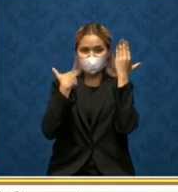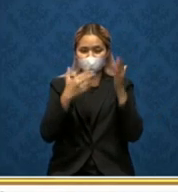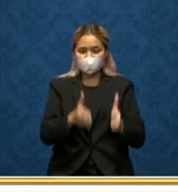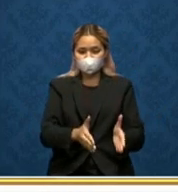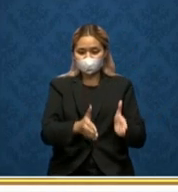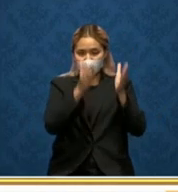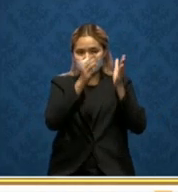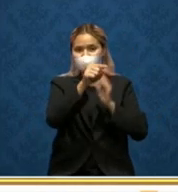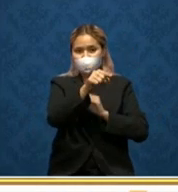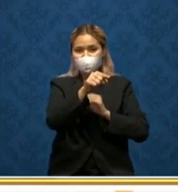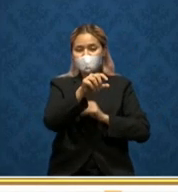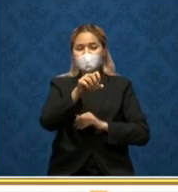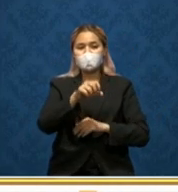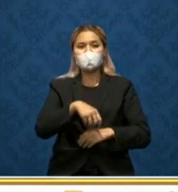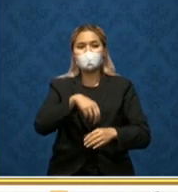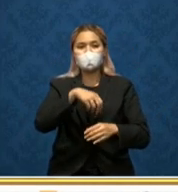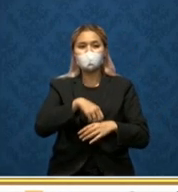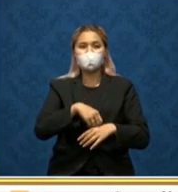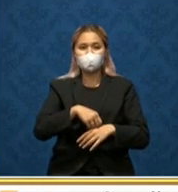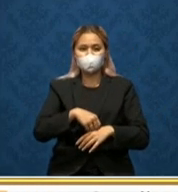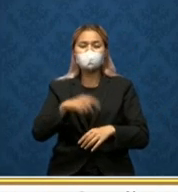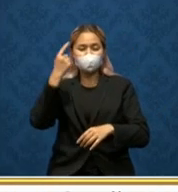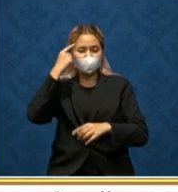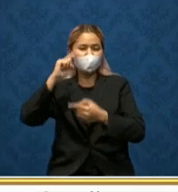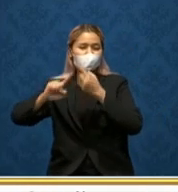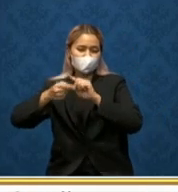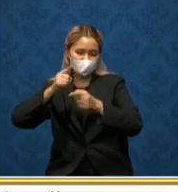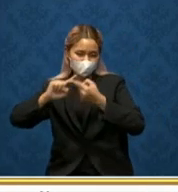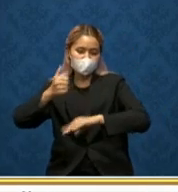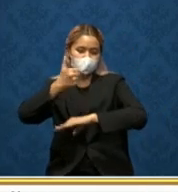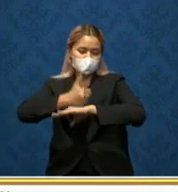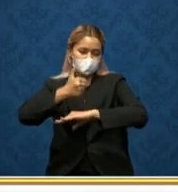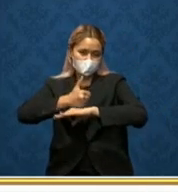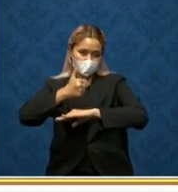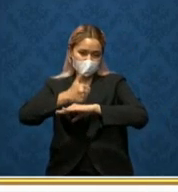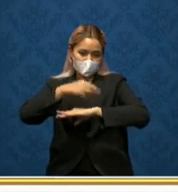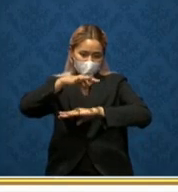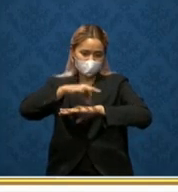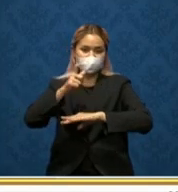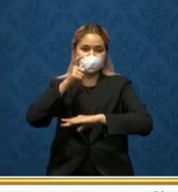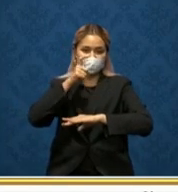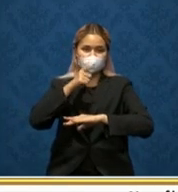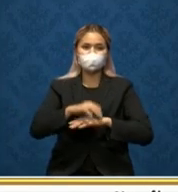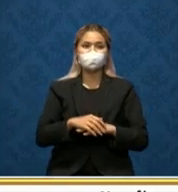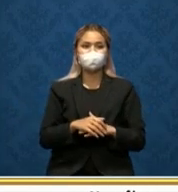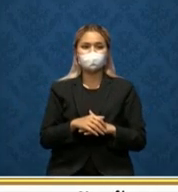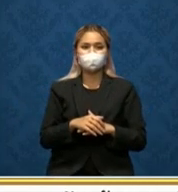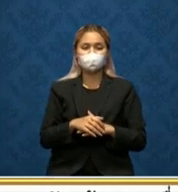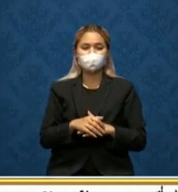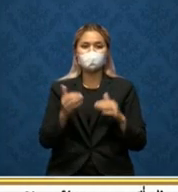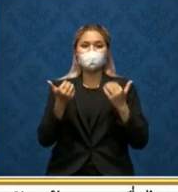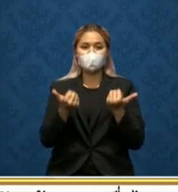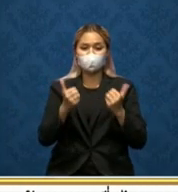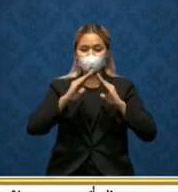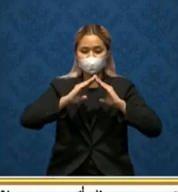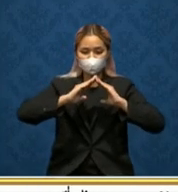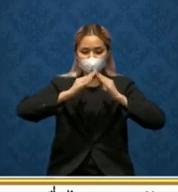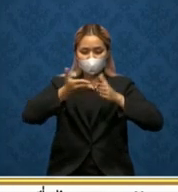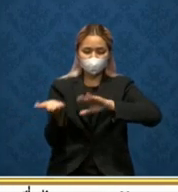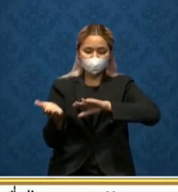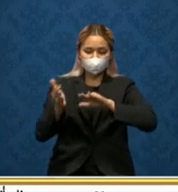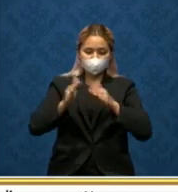คืออย่างน้อยท่านต้องมีเพื่อนเป็นนายพลนะครับท่านถึงจะเข้าไปใช้ได้ซึ่งท่านพลเอกประยุทธ์เพิ่งสั่งทุบของเก่าแล้วก็สร้างใหม่ด้วย